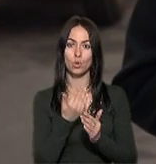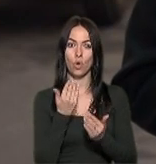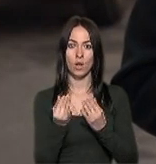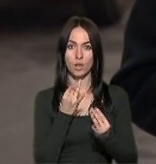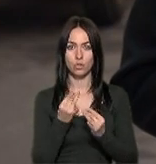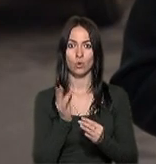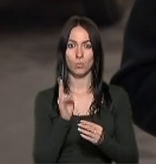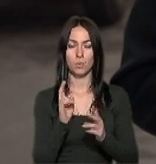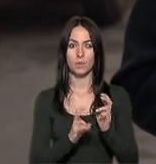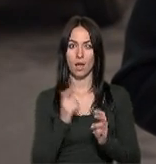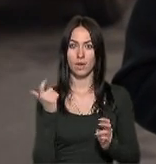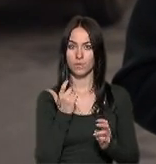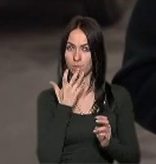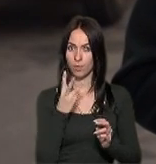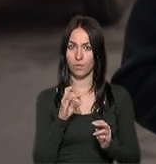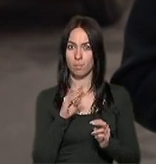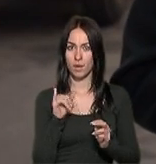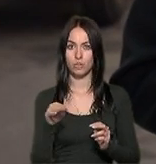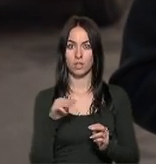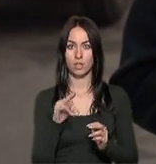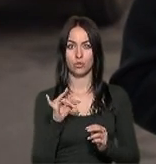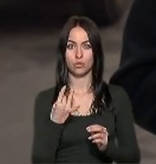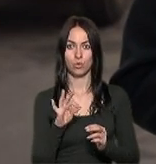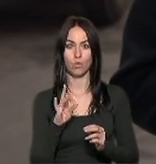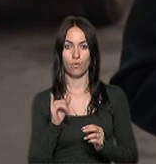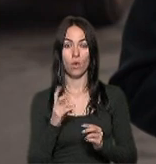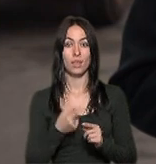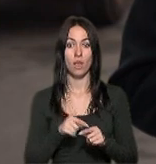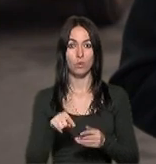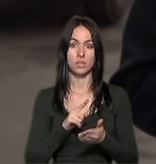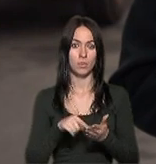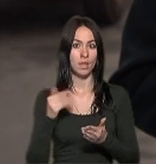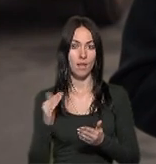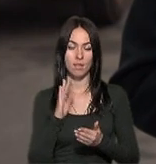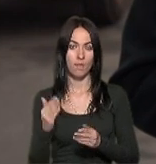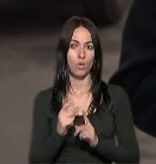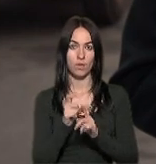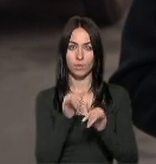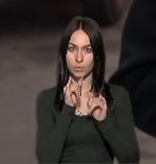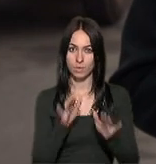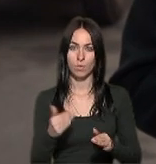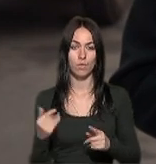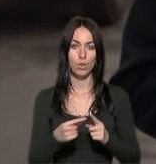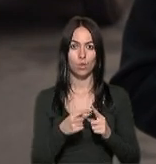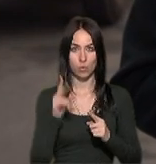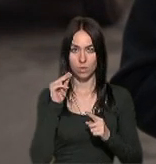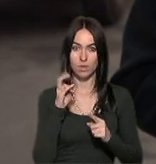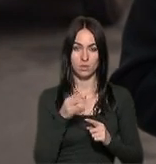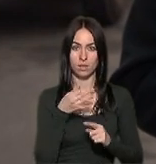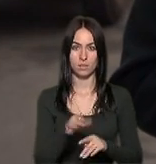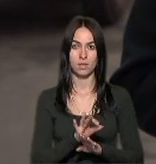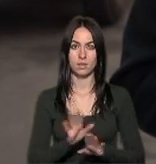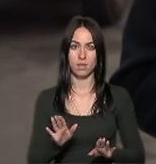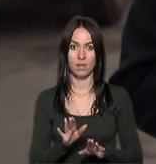підприємства «Харківські теплові мережі» Тетяни Чайкової. На це питання вона відповісти не змогла, Чайкова точної дати не називає.